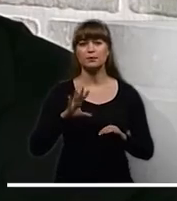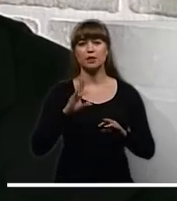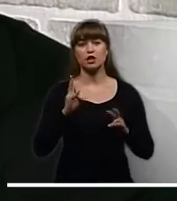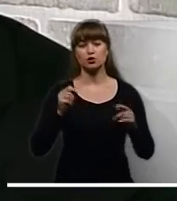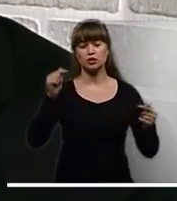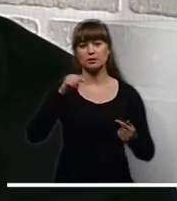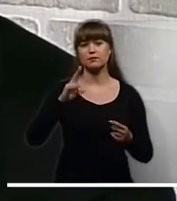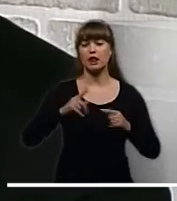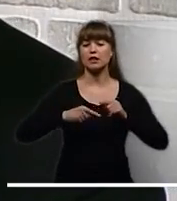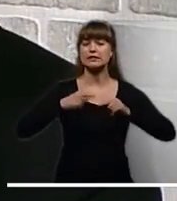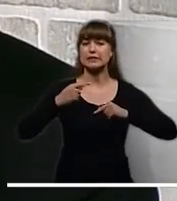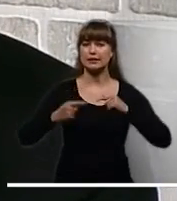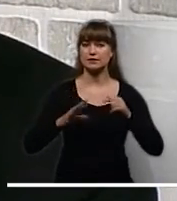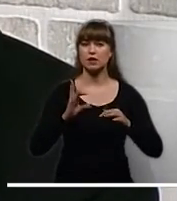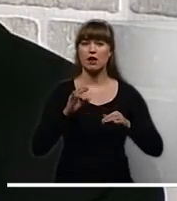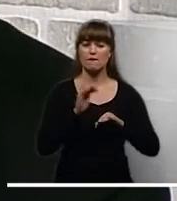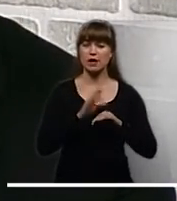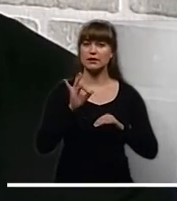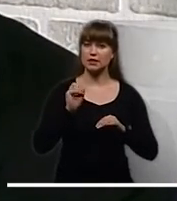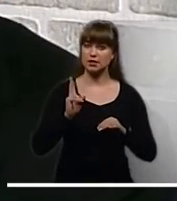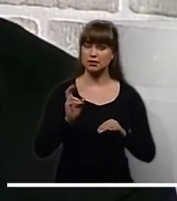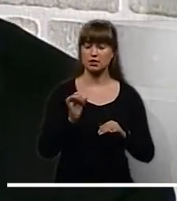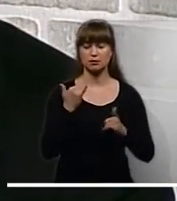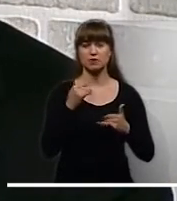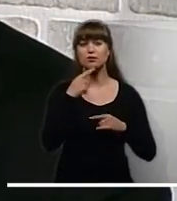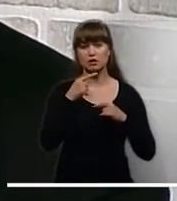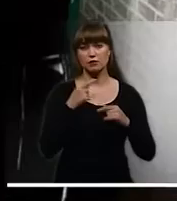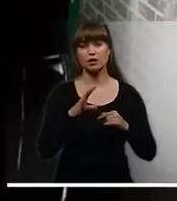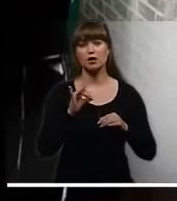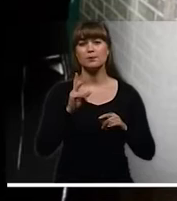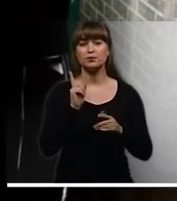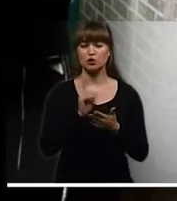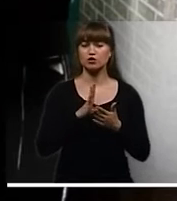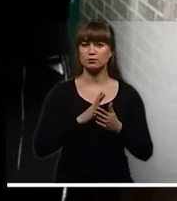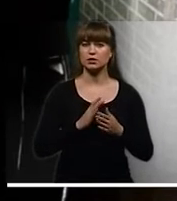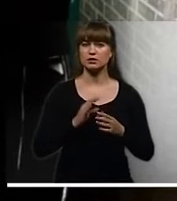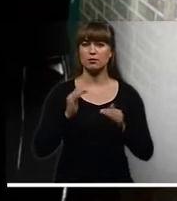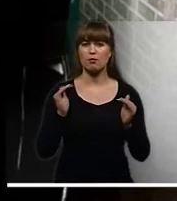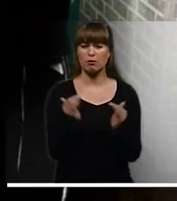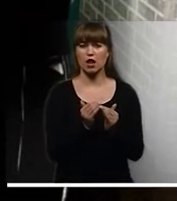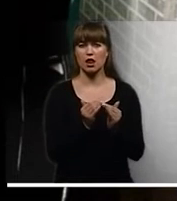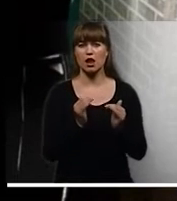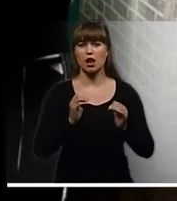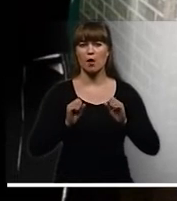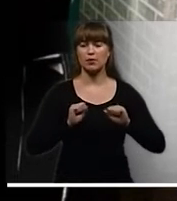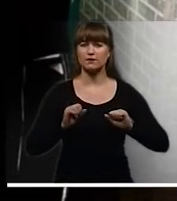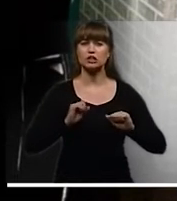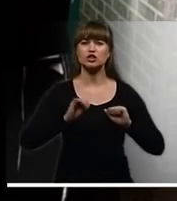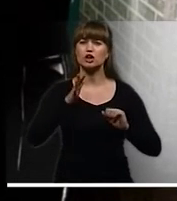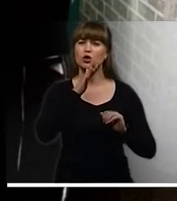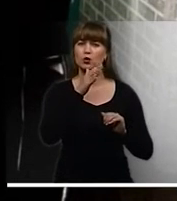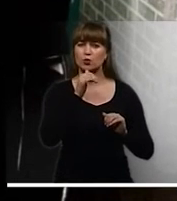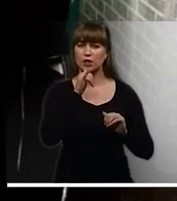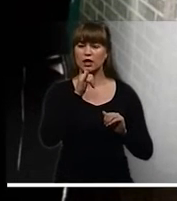соответствующую наследственность, нужно иметь факторы риска, о которых мы сегодня раз говорили. Он должен быть толстый, малоподвижный,